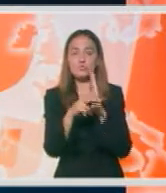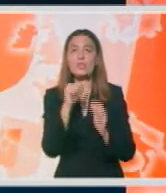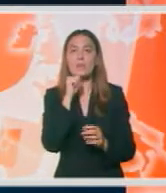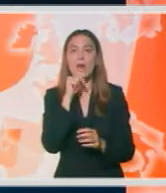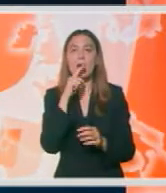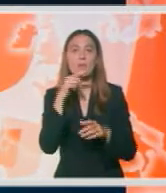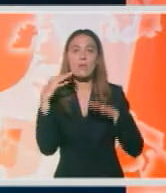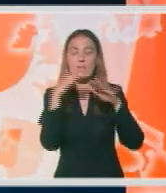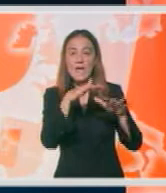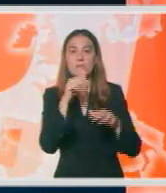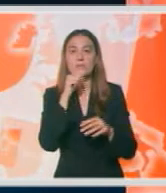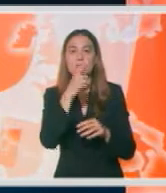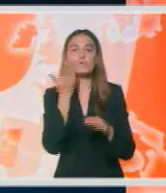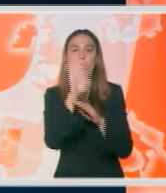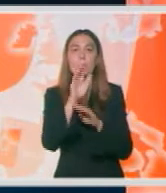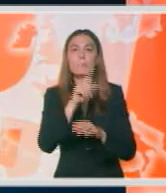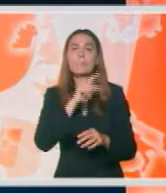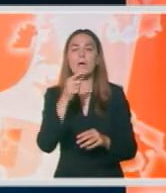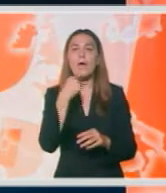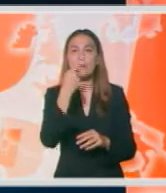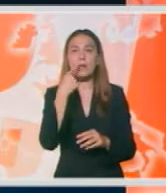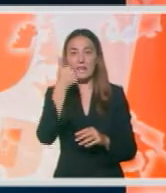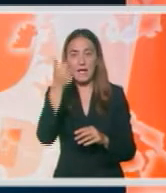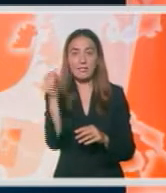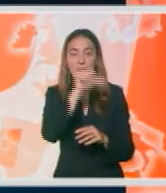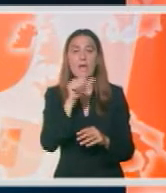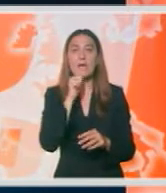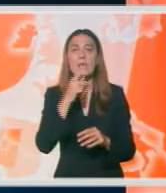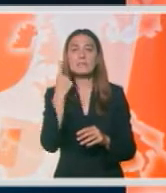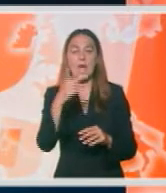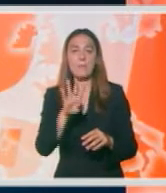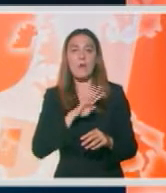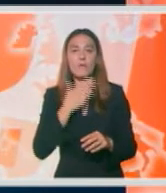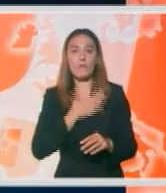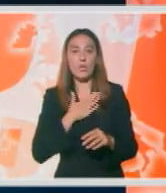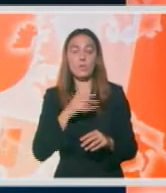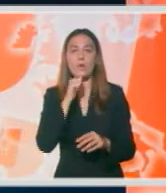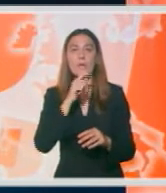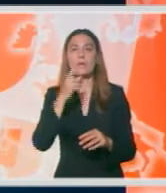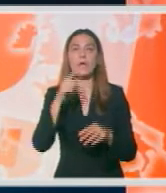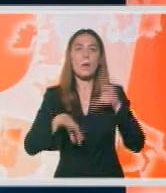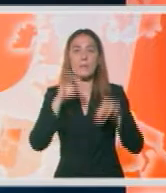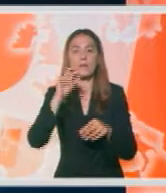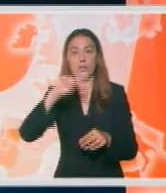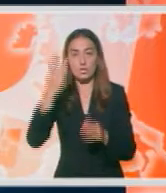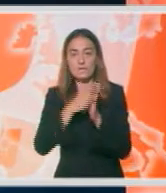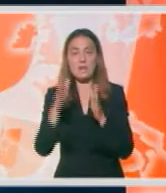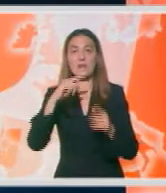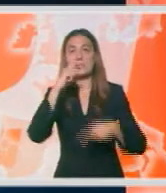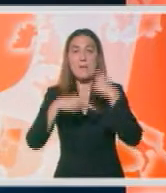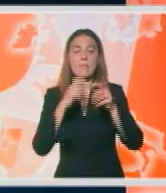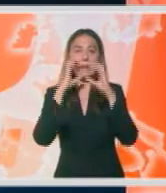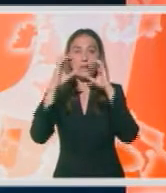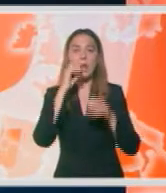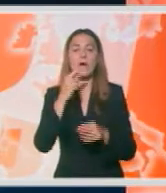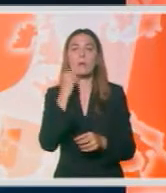da agresivne nastupe i neprimerenu retoriku s jedne i samovolju i arbitrarnost sa druge strane zamene dijalogom koji će dovesti